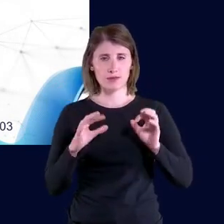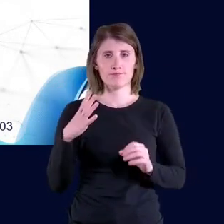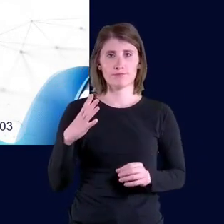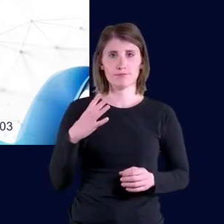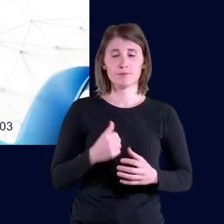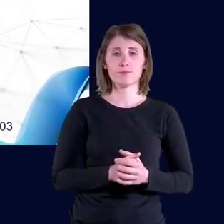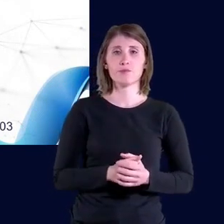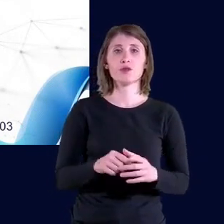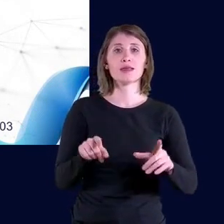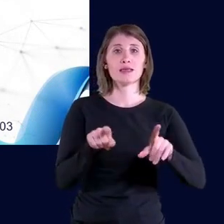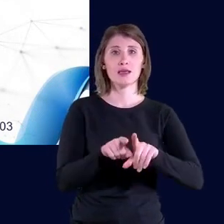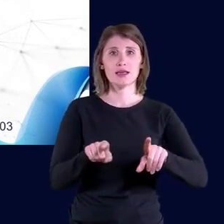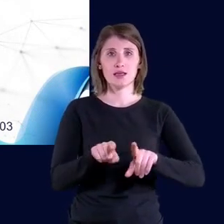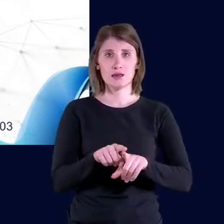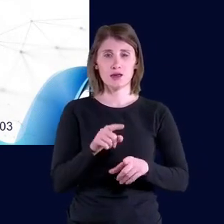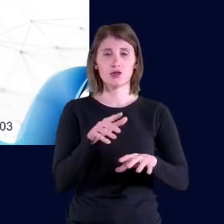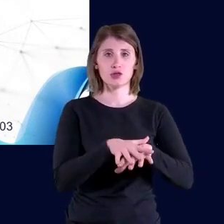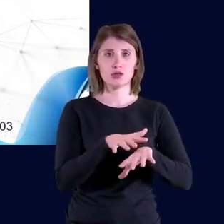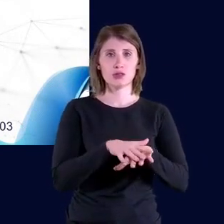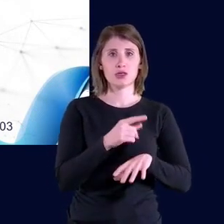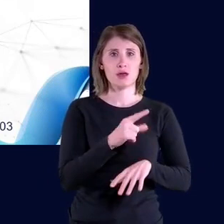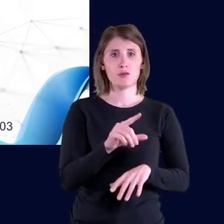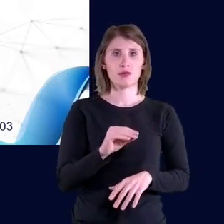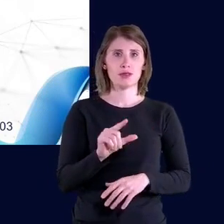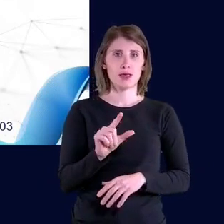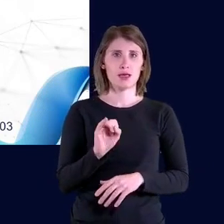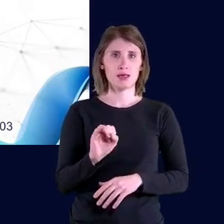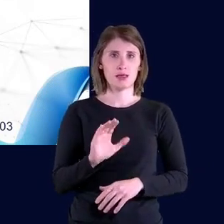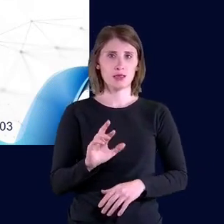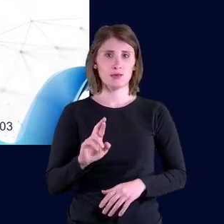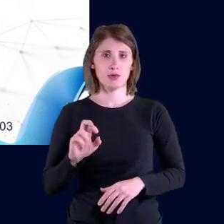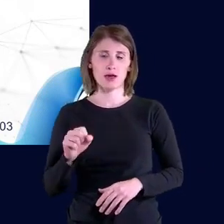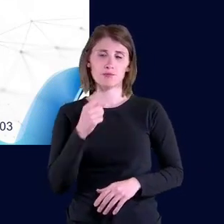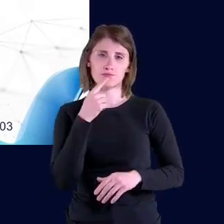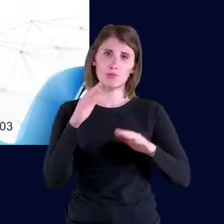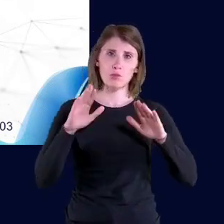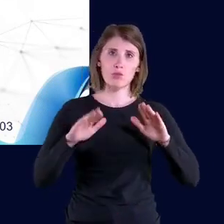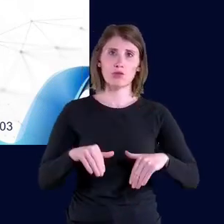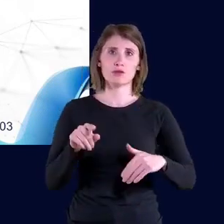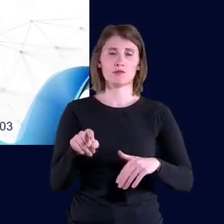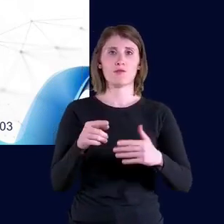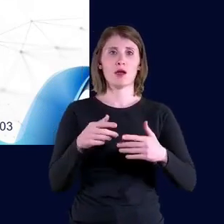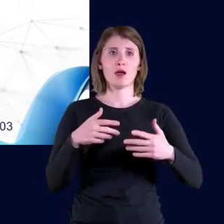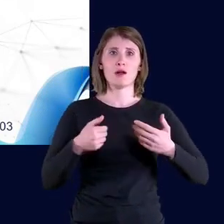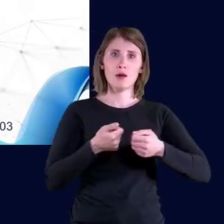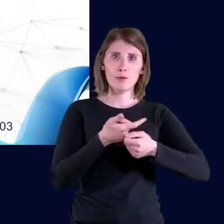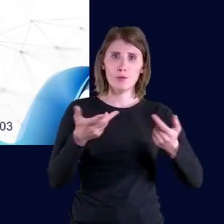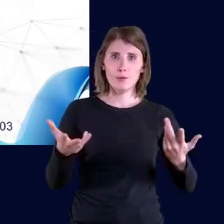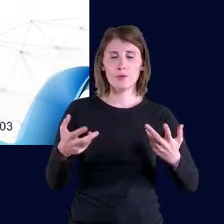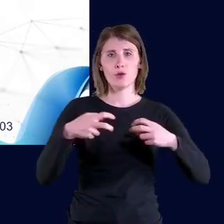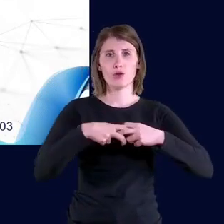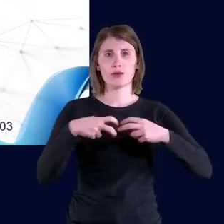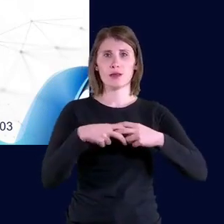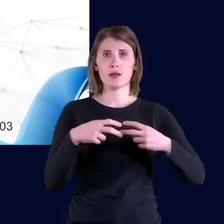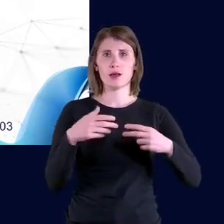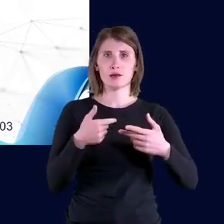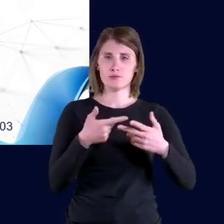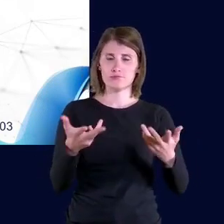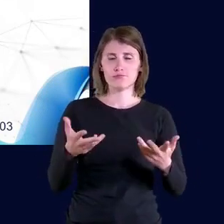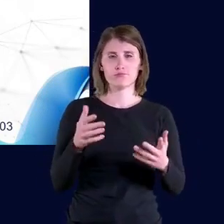oraz system delibera który umożliwia prezentowanie online treści wprowadzonych do